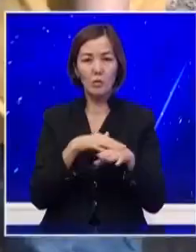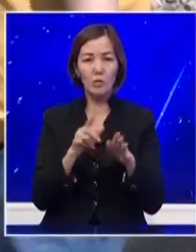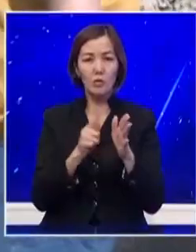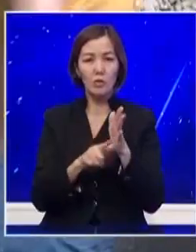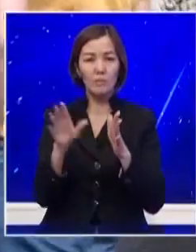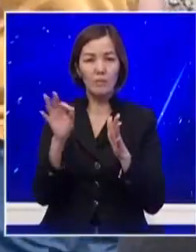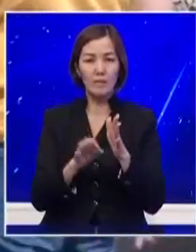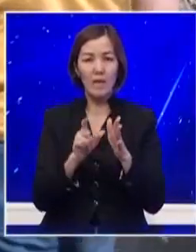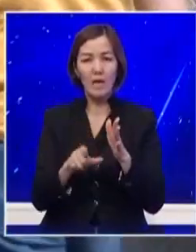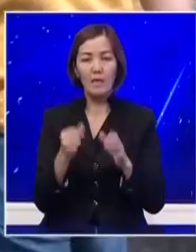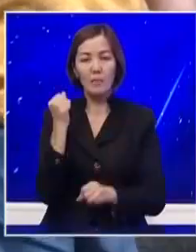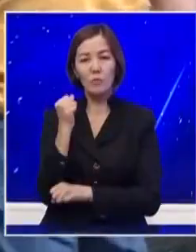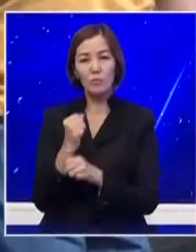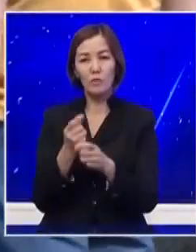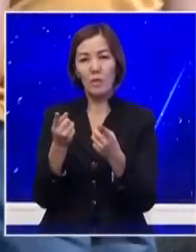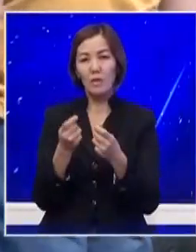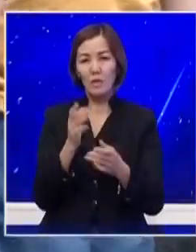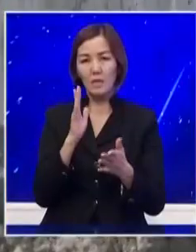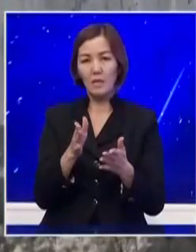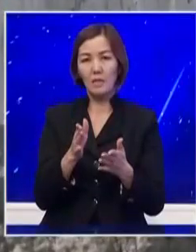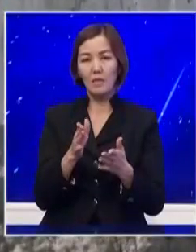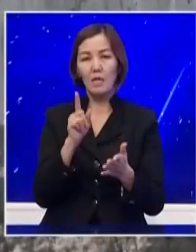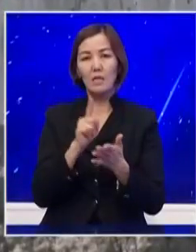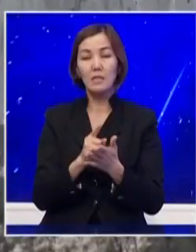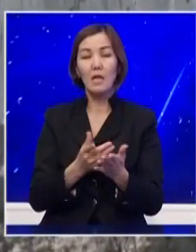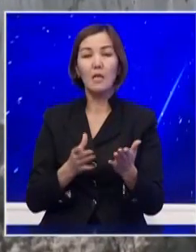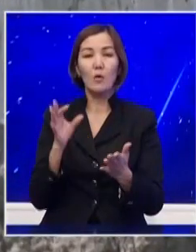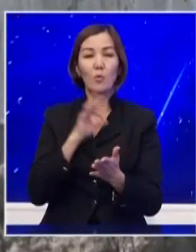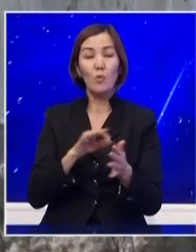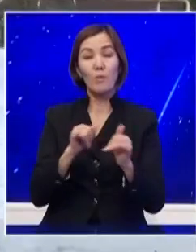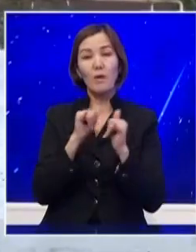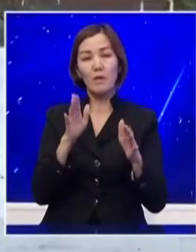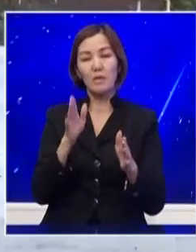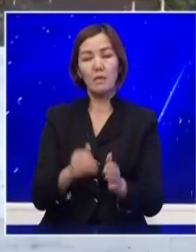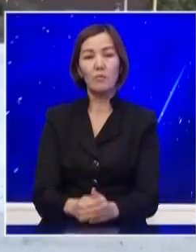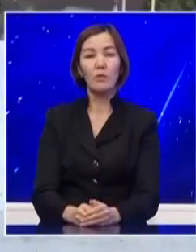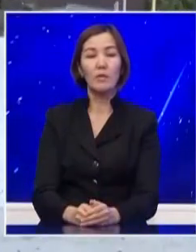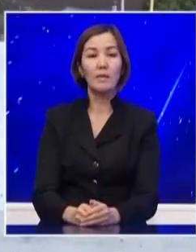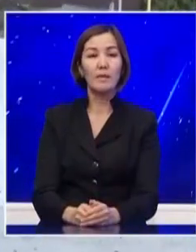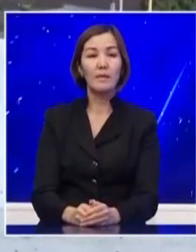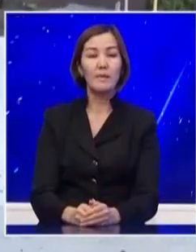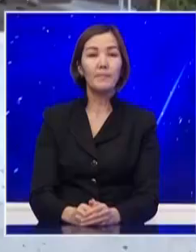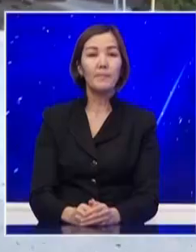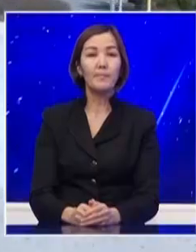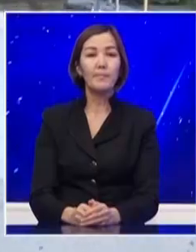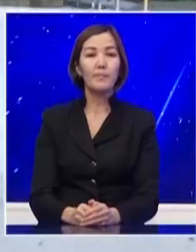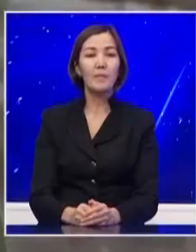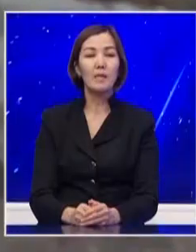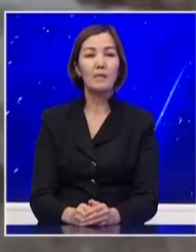жергілікті тұрғындардан 70 адам жұмысқа орналасып, ауданға түсетін салық тұрақты болмақ.